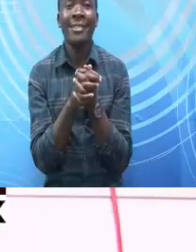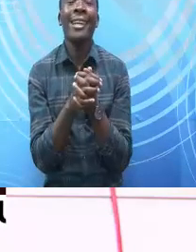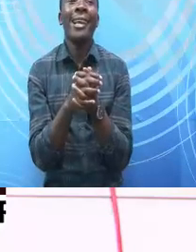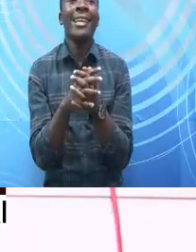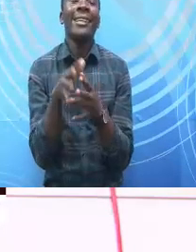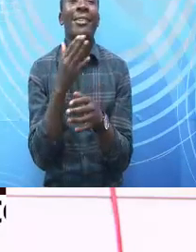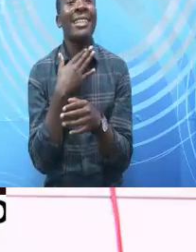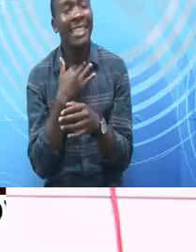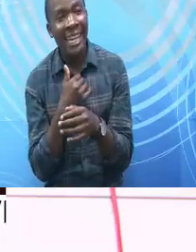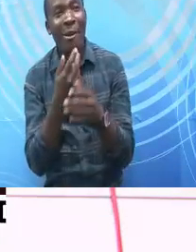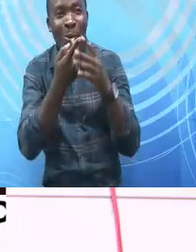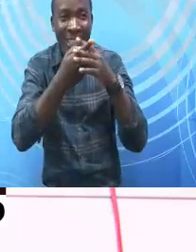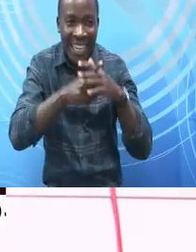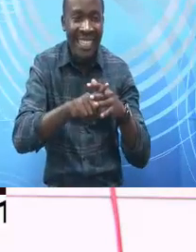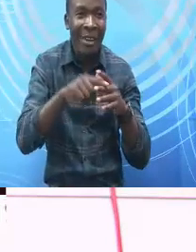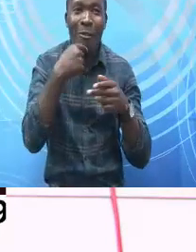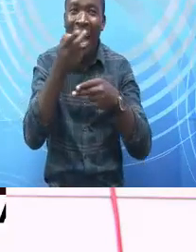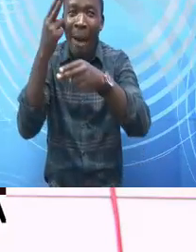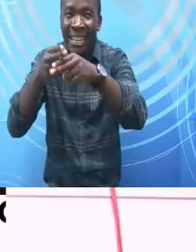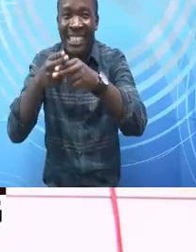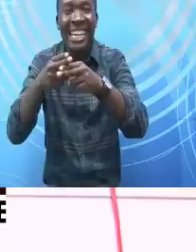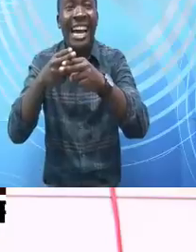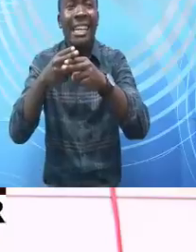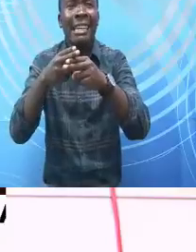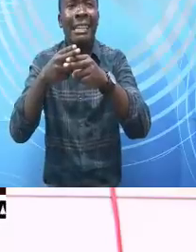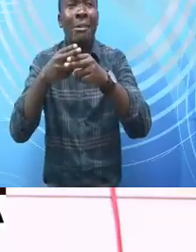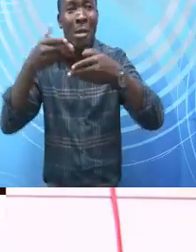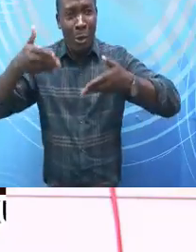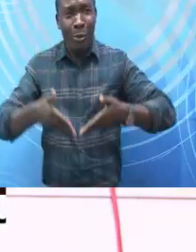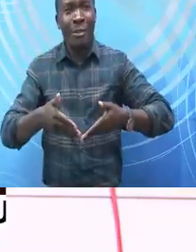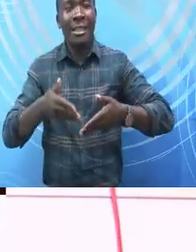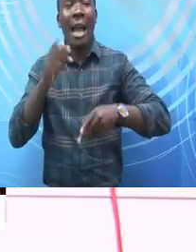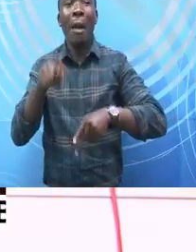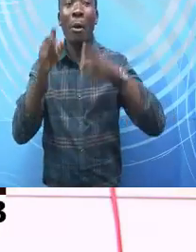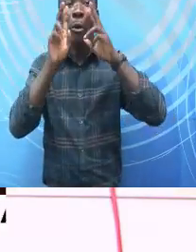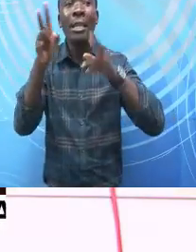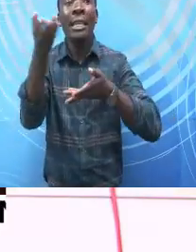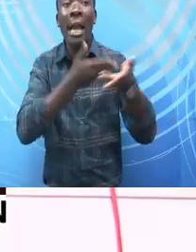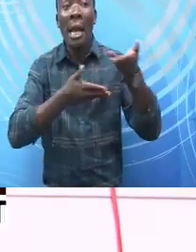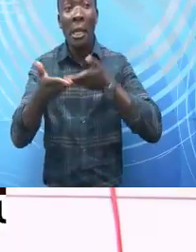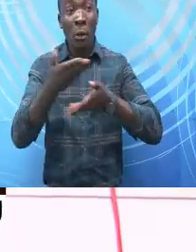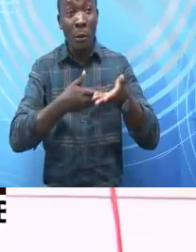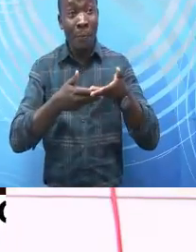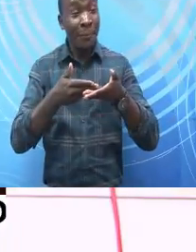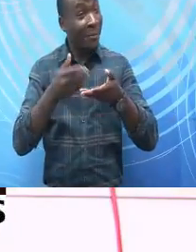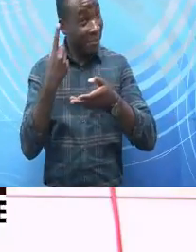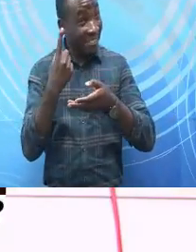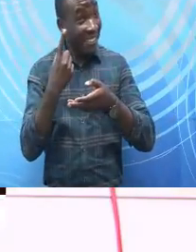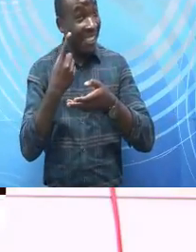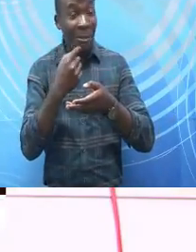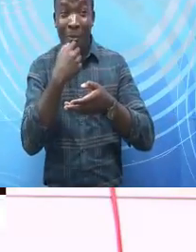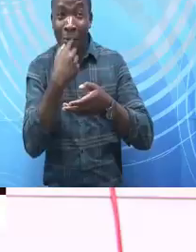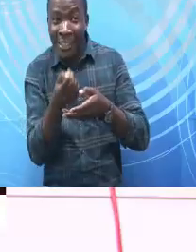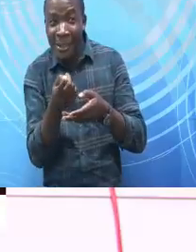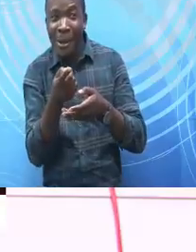murakoze turagira ngo rero mutangire mwibwira abantu badukurikiye bakurikiye ikiganiro cyacu ikiganiro kuri kuriho iyo tuvuze kwibwira